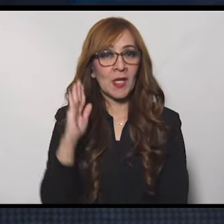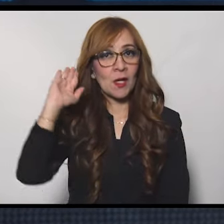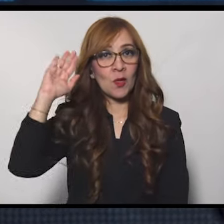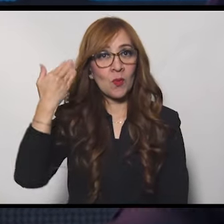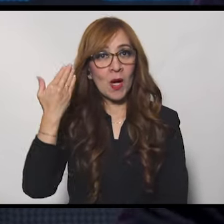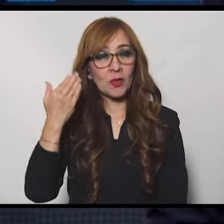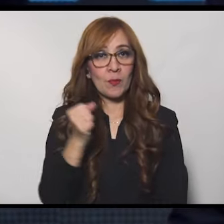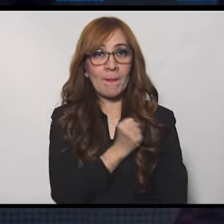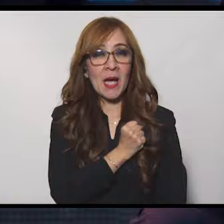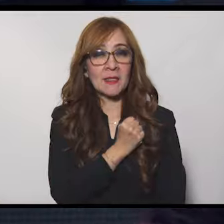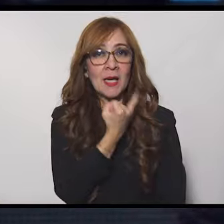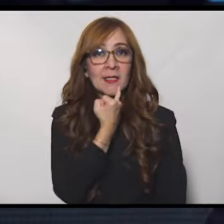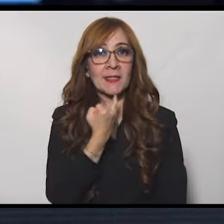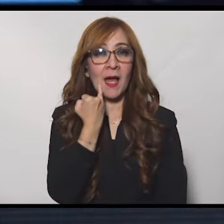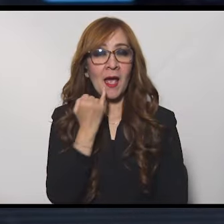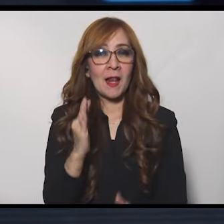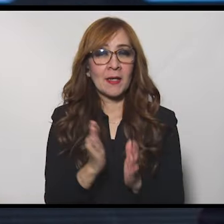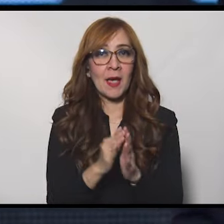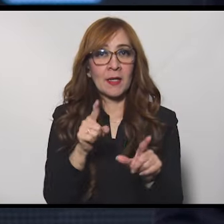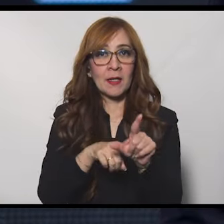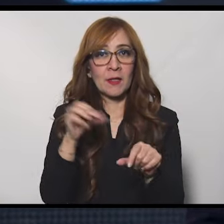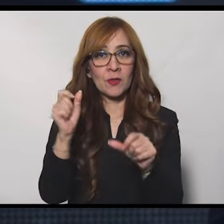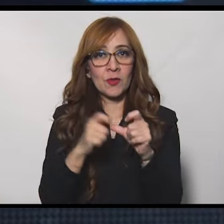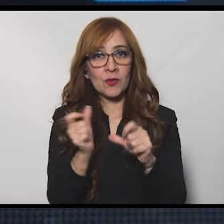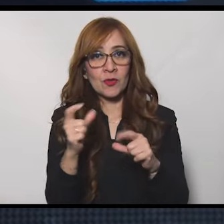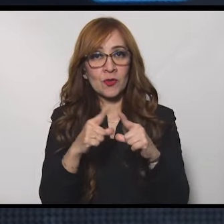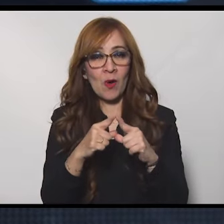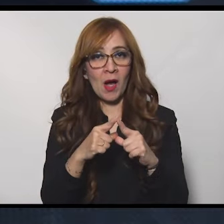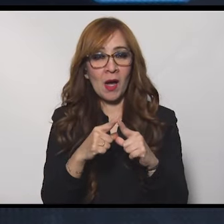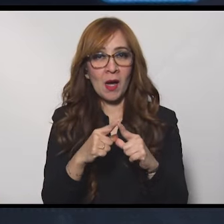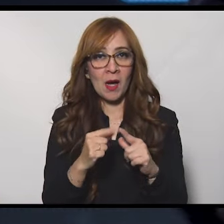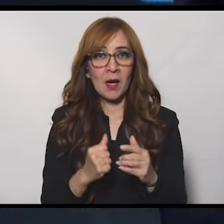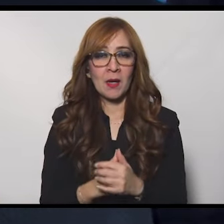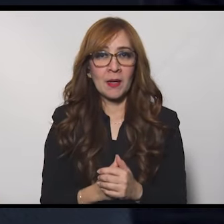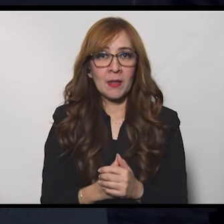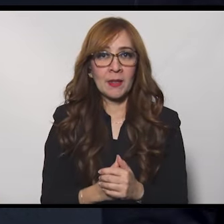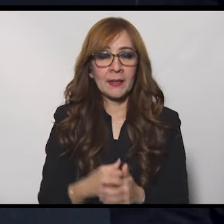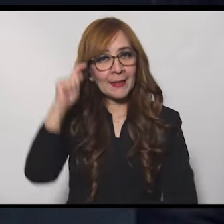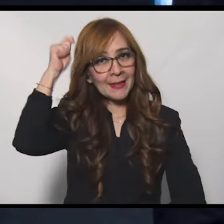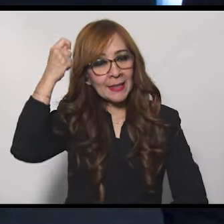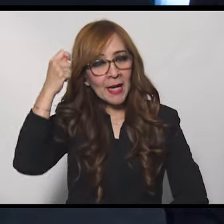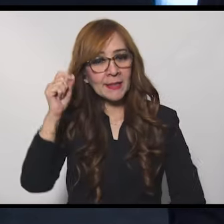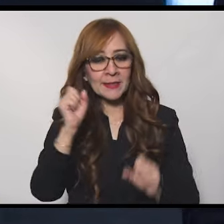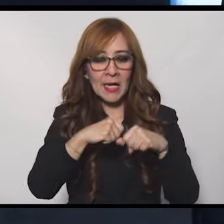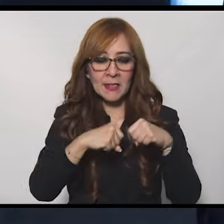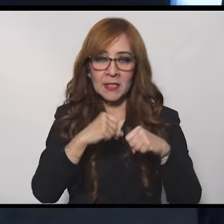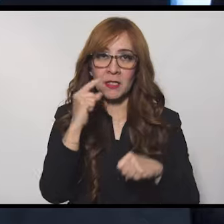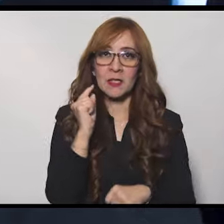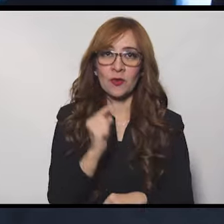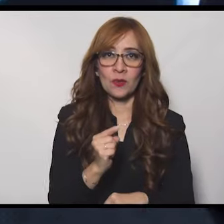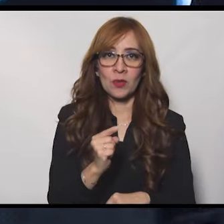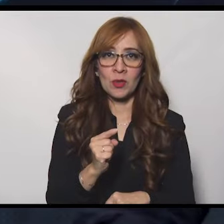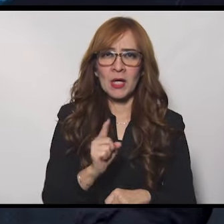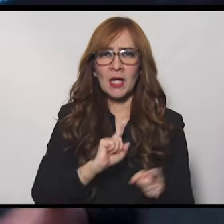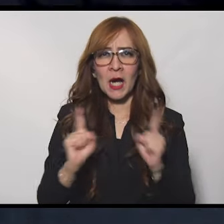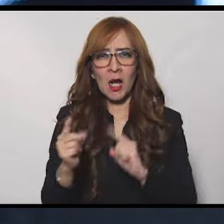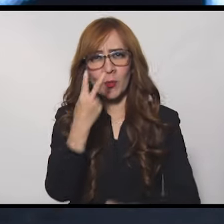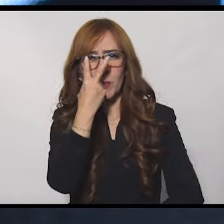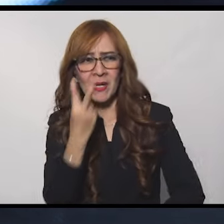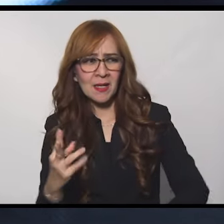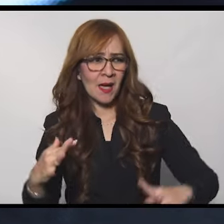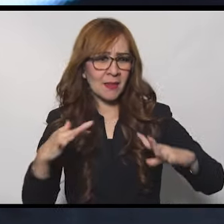ketika pada saat bangsa Israel dan Yosua mereka memegang janji itu, walaupun melihat